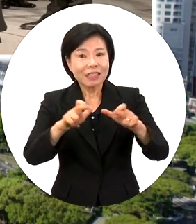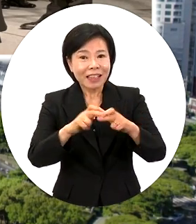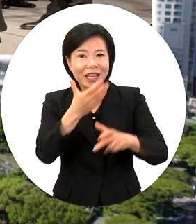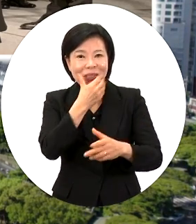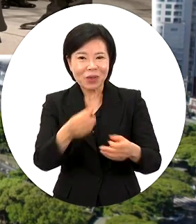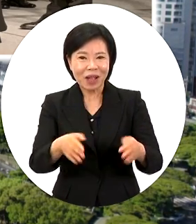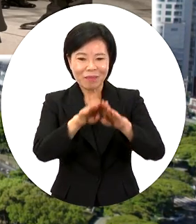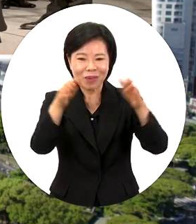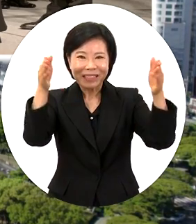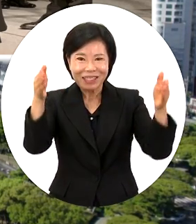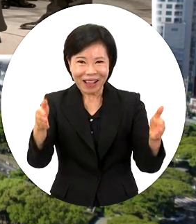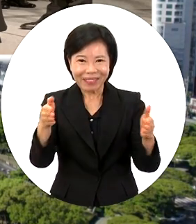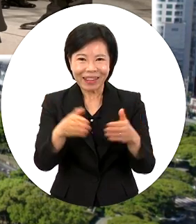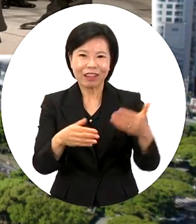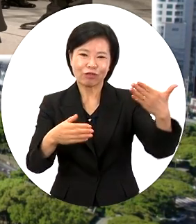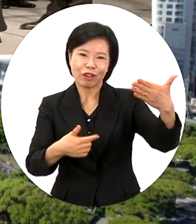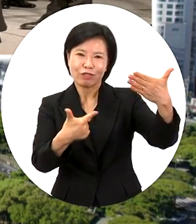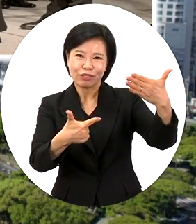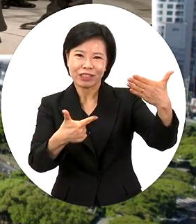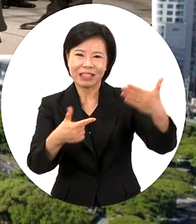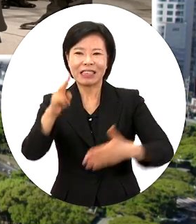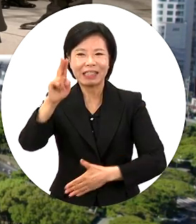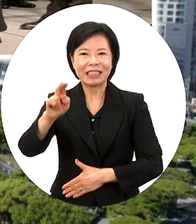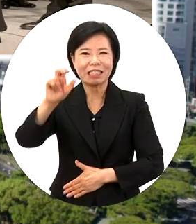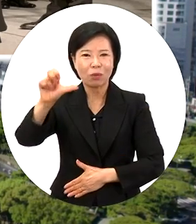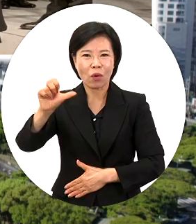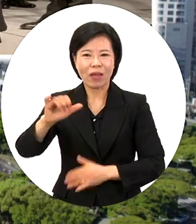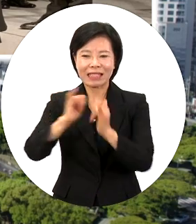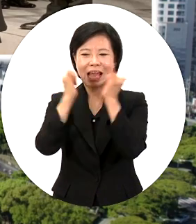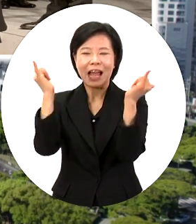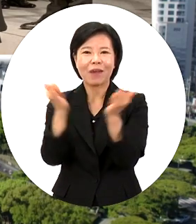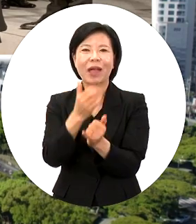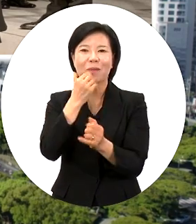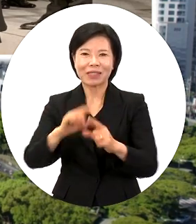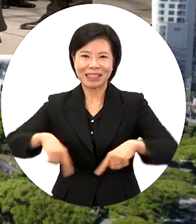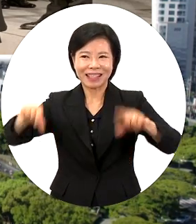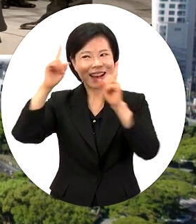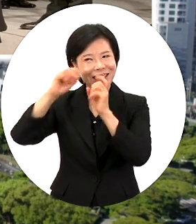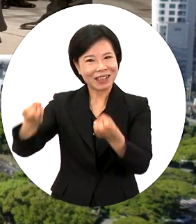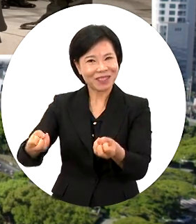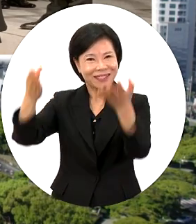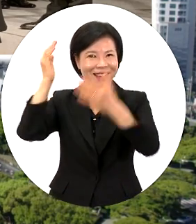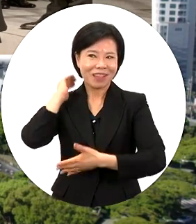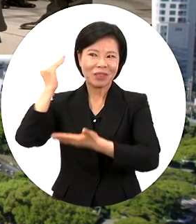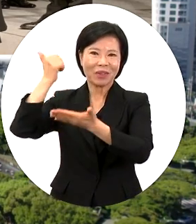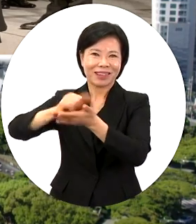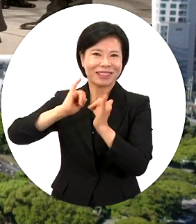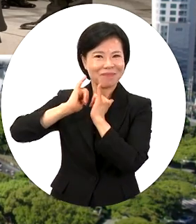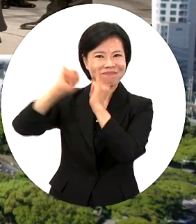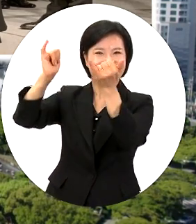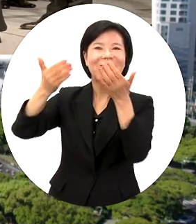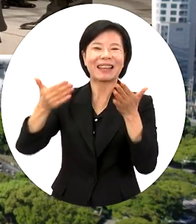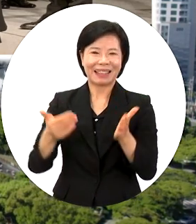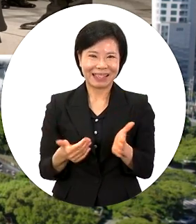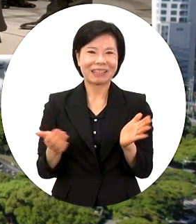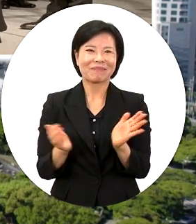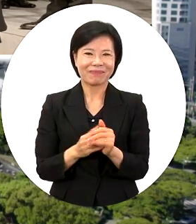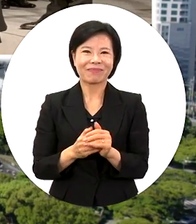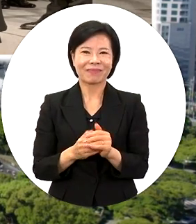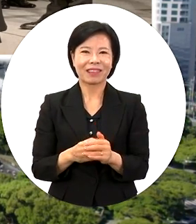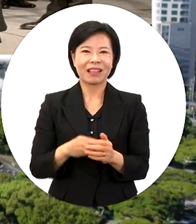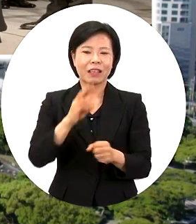제주특별자치도 장애인 종합복지관이 9월 6일 제25회 사회복지의 날 기념식에서 대통령 표창을